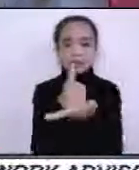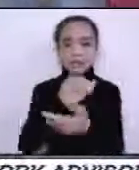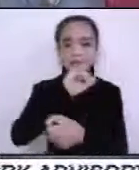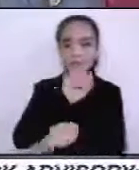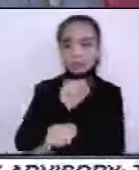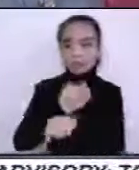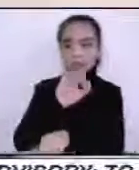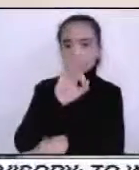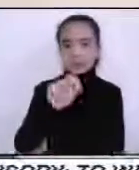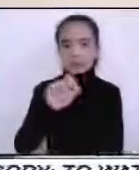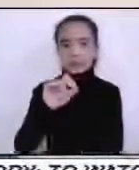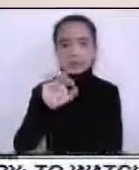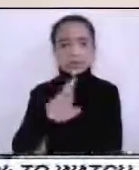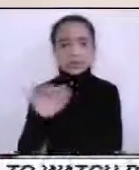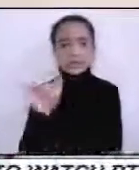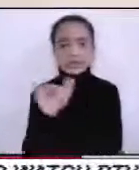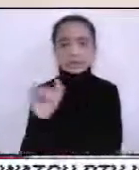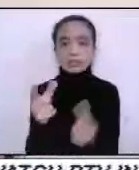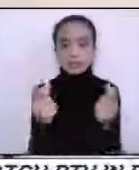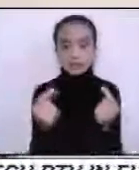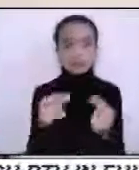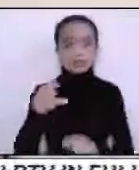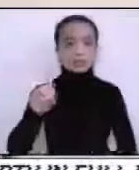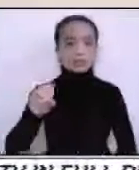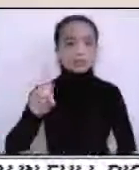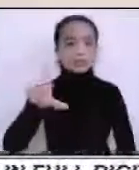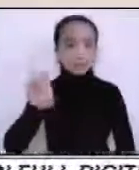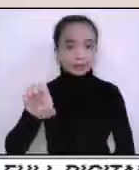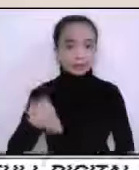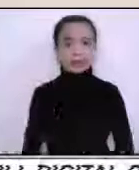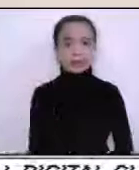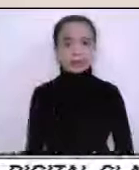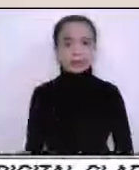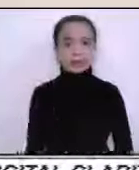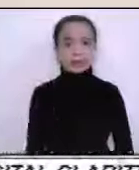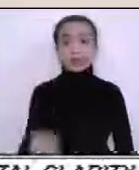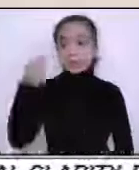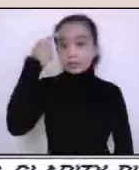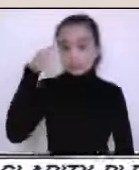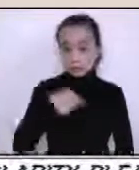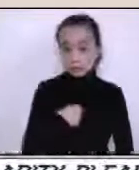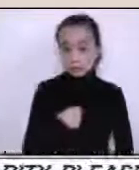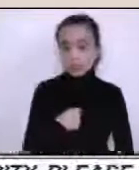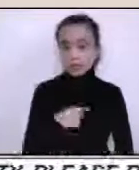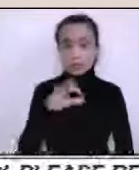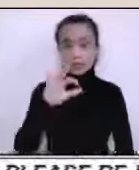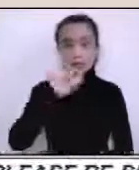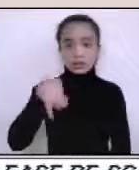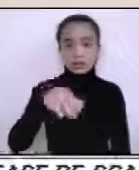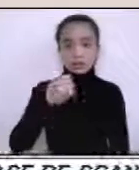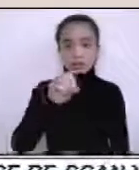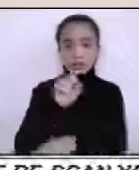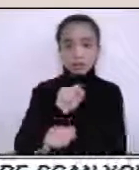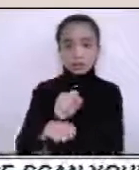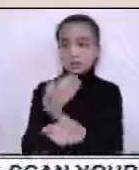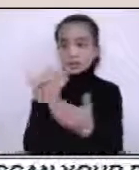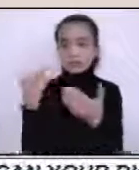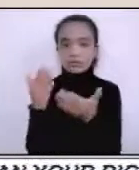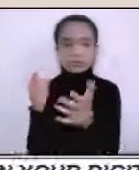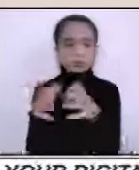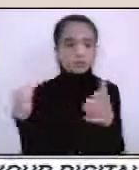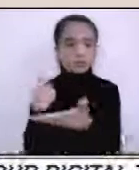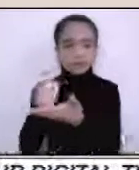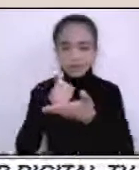isa sa gawa ng Dole. For me, it's really a big help. Having a job fair, it's a good opportunity for everyone